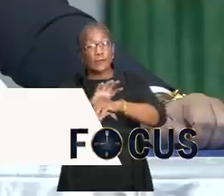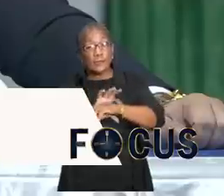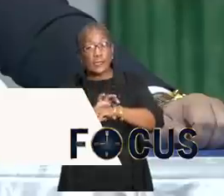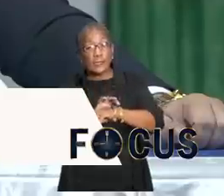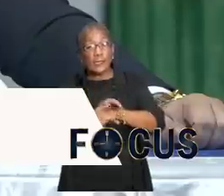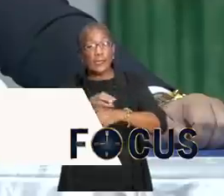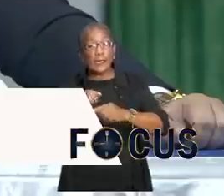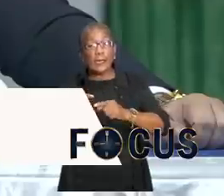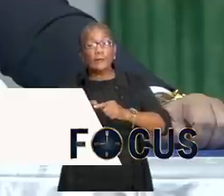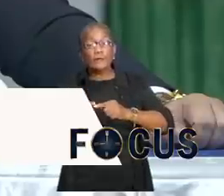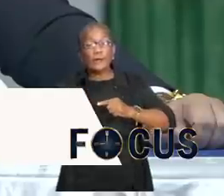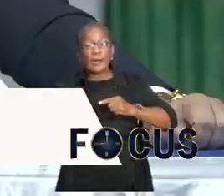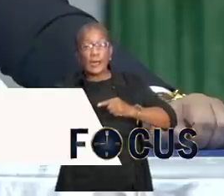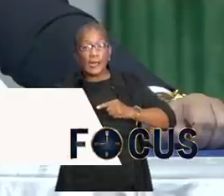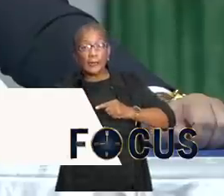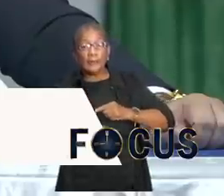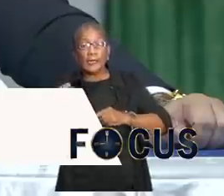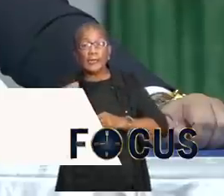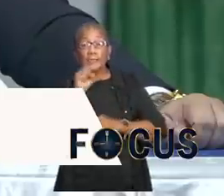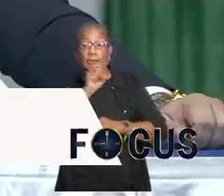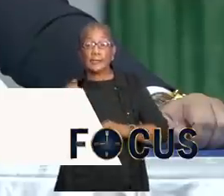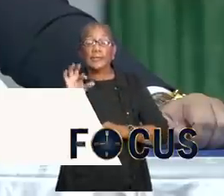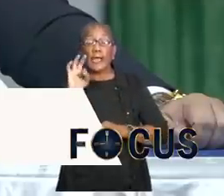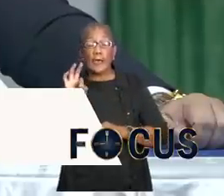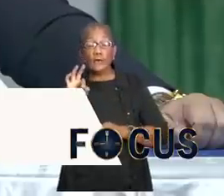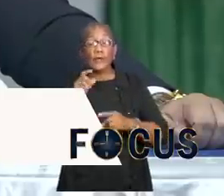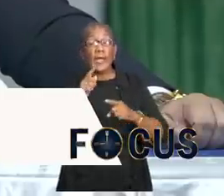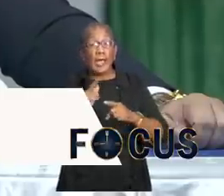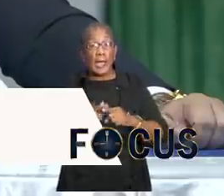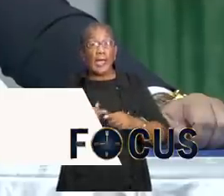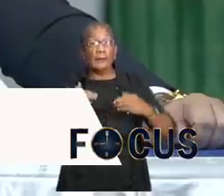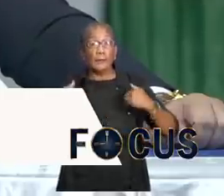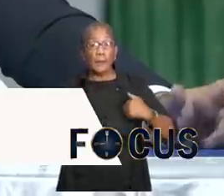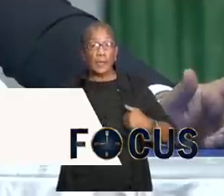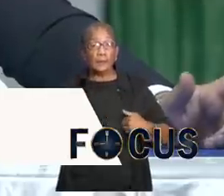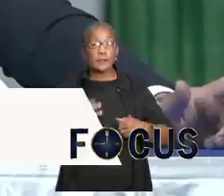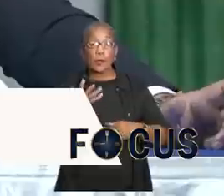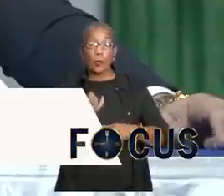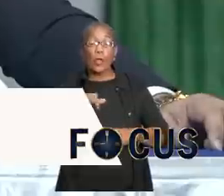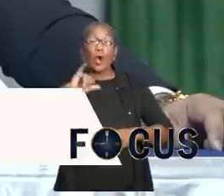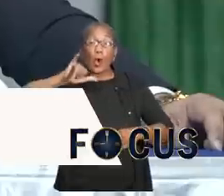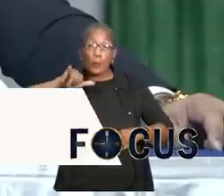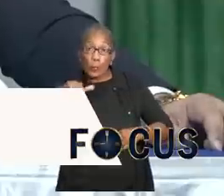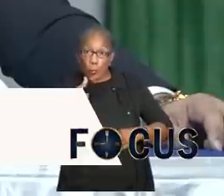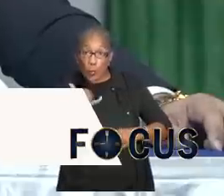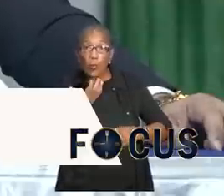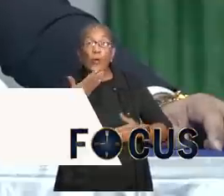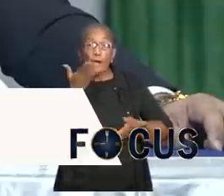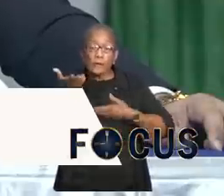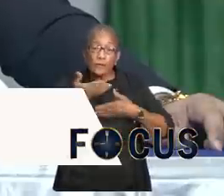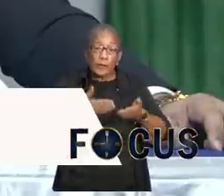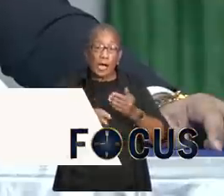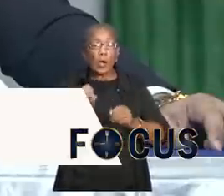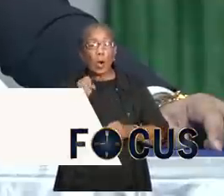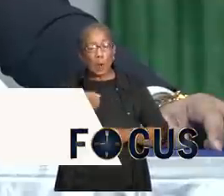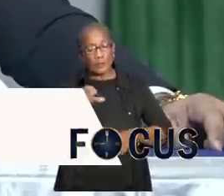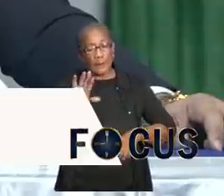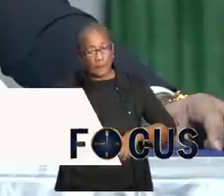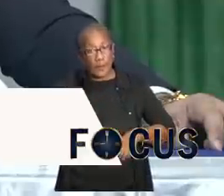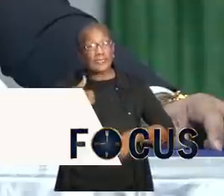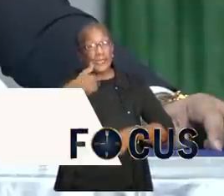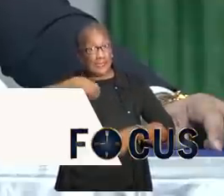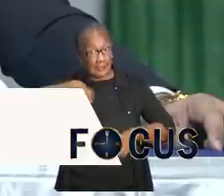via de SZF-kantoren. En degene die een nieuwe aanvraag doen, pas 60 zijn geworden, of de baby's